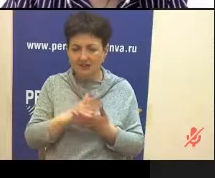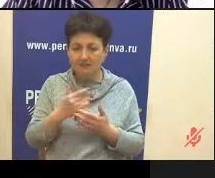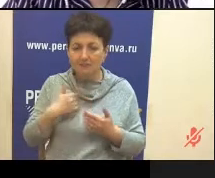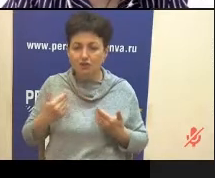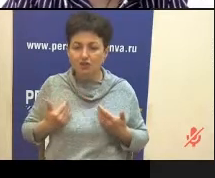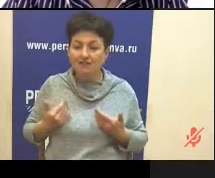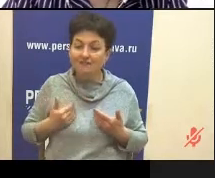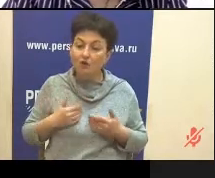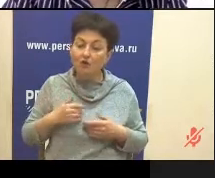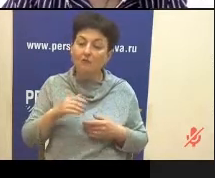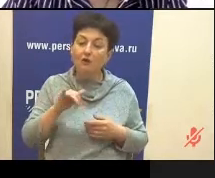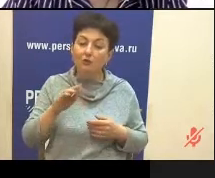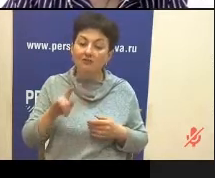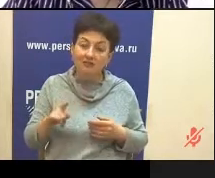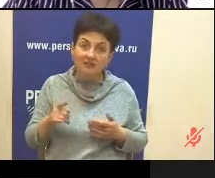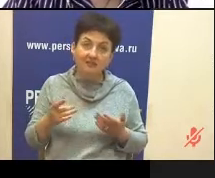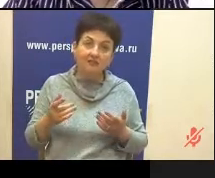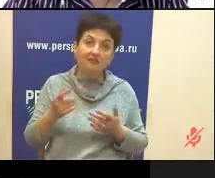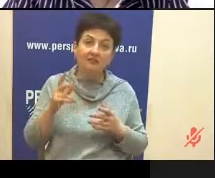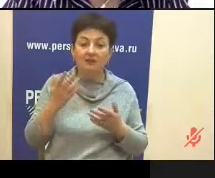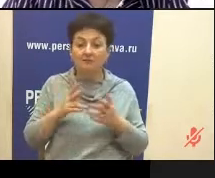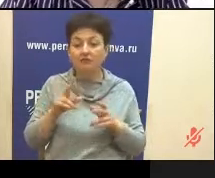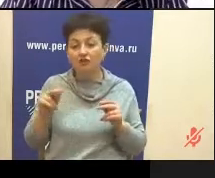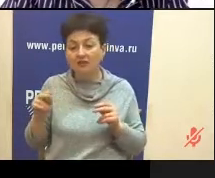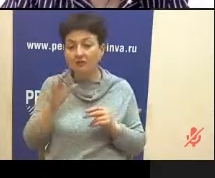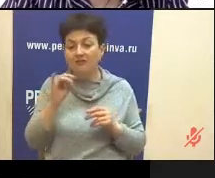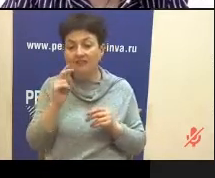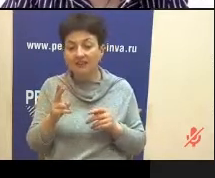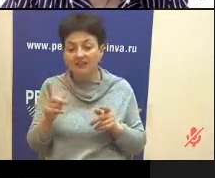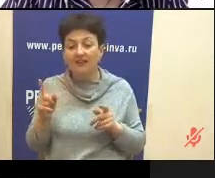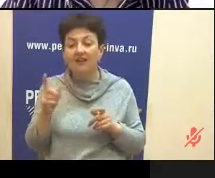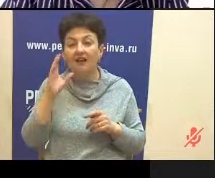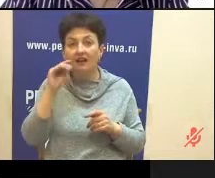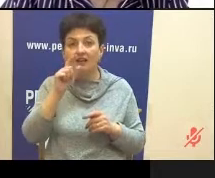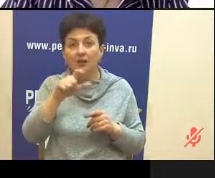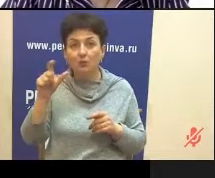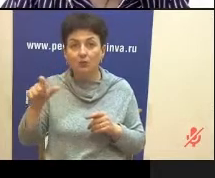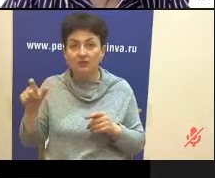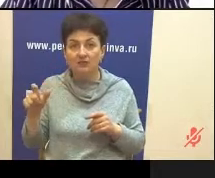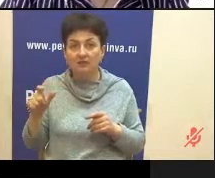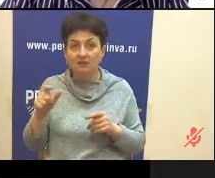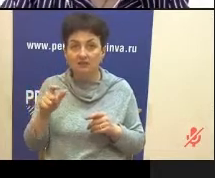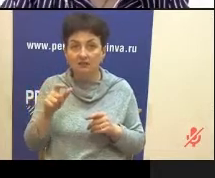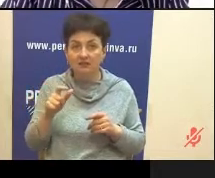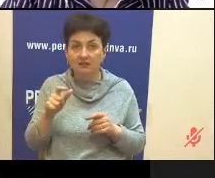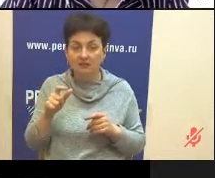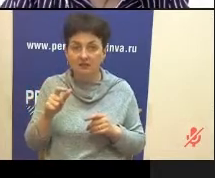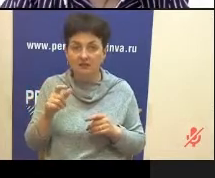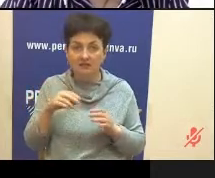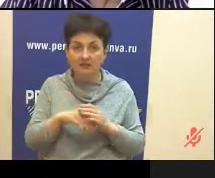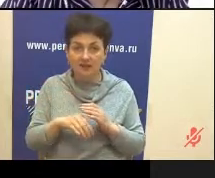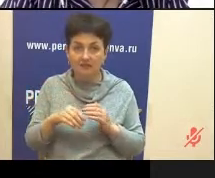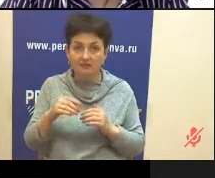ограничения, они всегда есть, но мы живем с вами, увы, или, к счастью, в век, когда люди не успеют